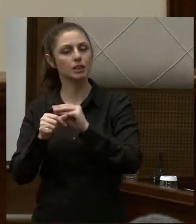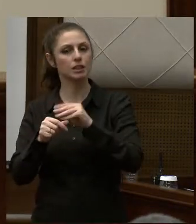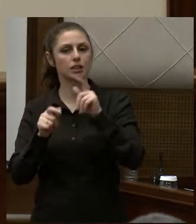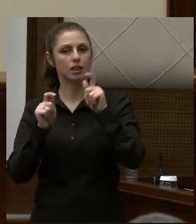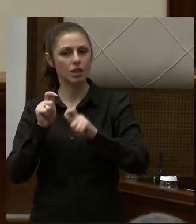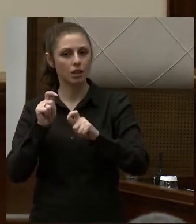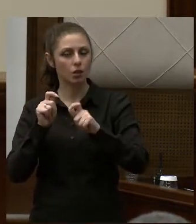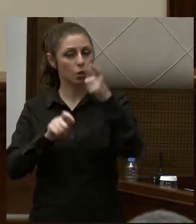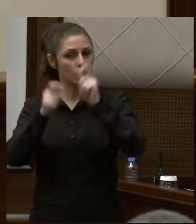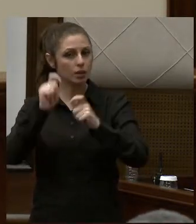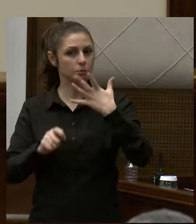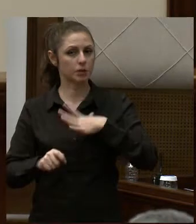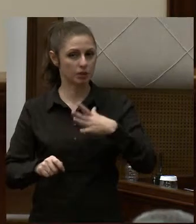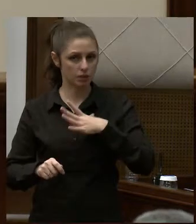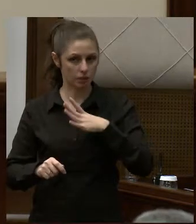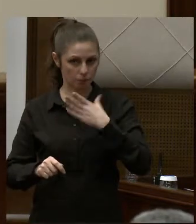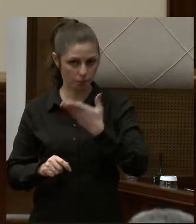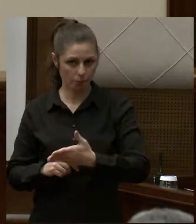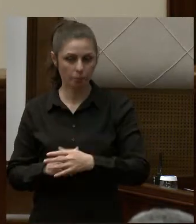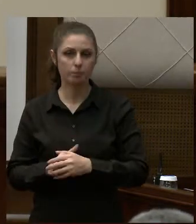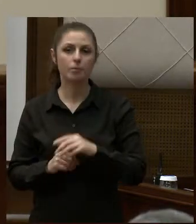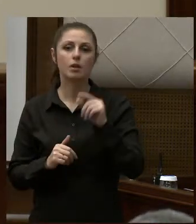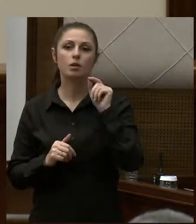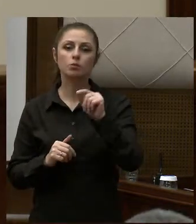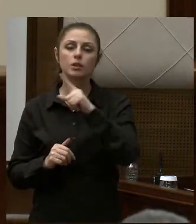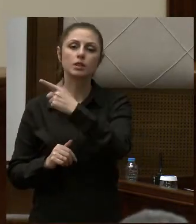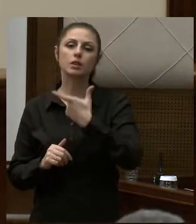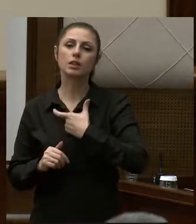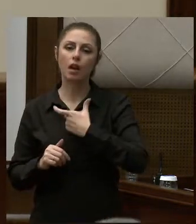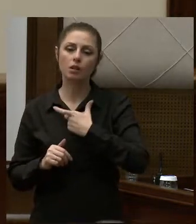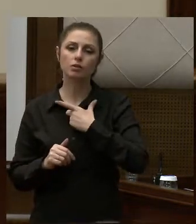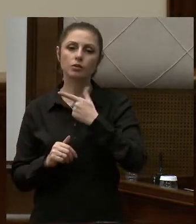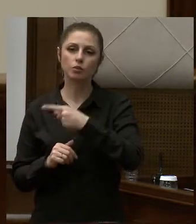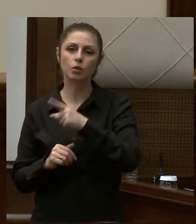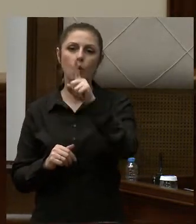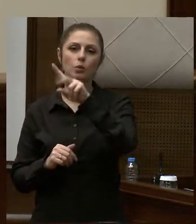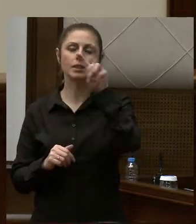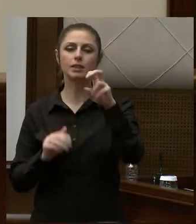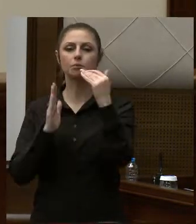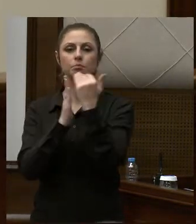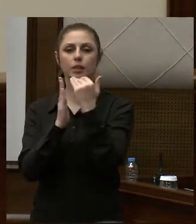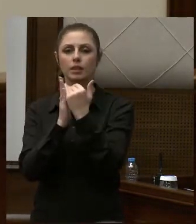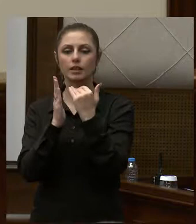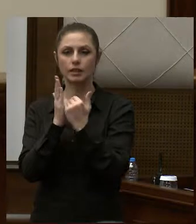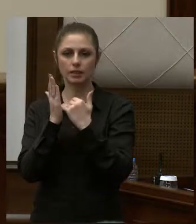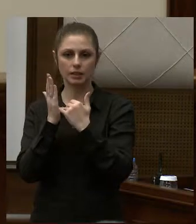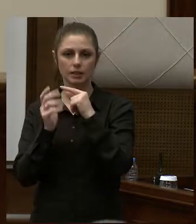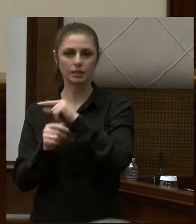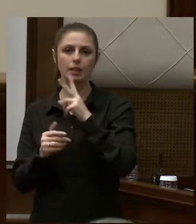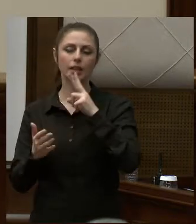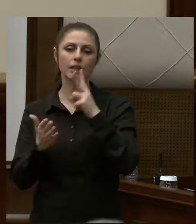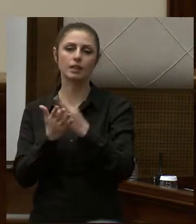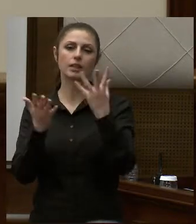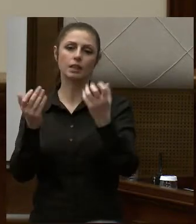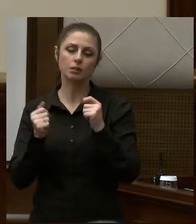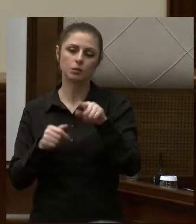yapılan tahsisin kaldırılması hususunda 5.393 sayılı yasanın 18. maddesine göre karar alınmak